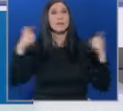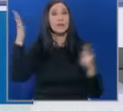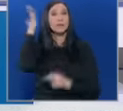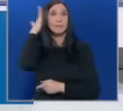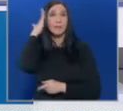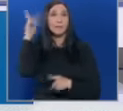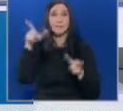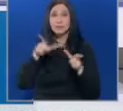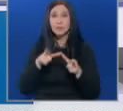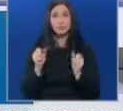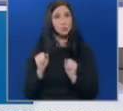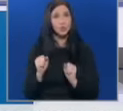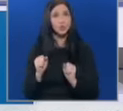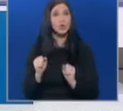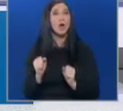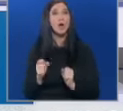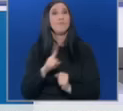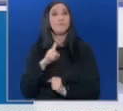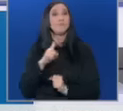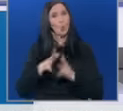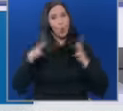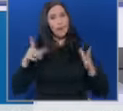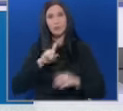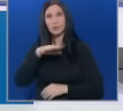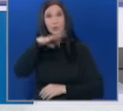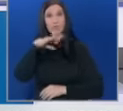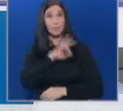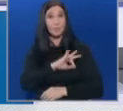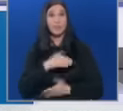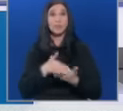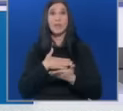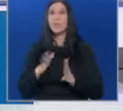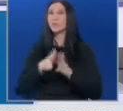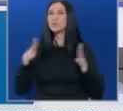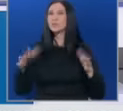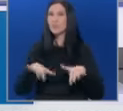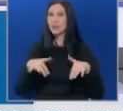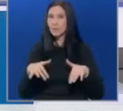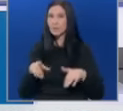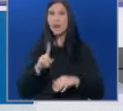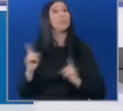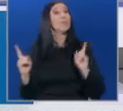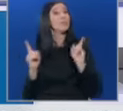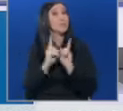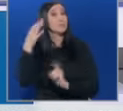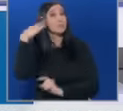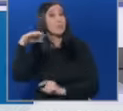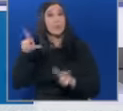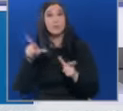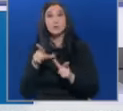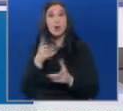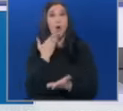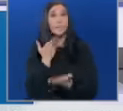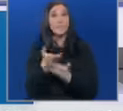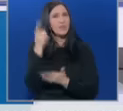Мицотакис удържа внушителна, но все пак недостатъчна победа, за да има мнозинство в парламента. На среща с президента Мицотакис